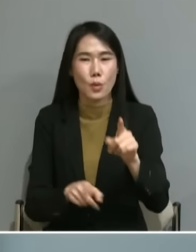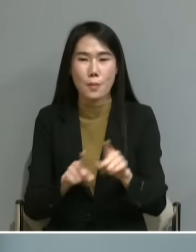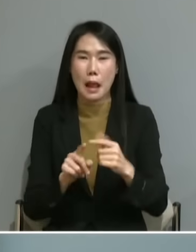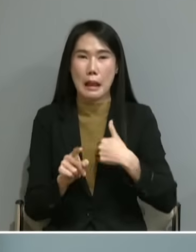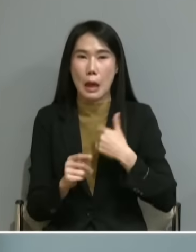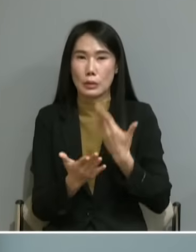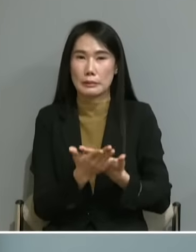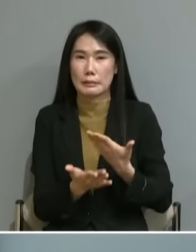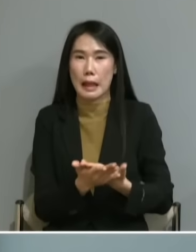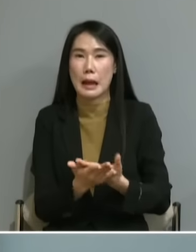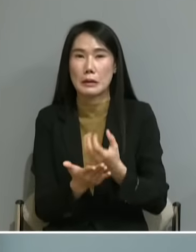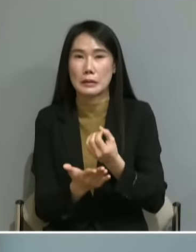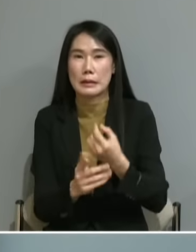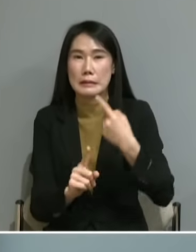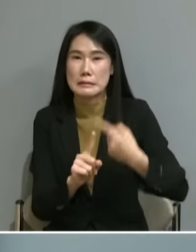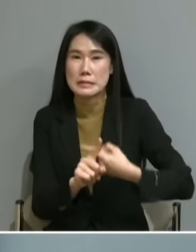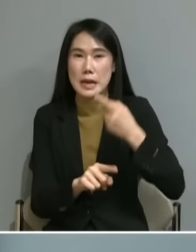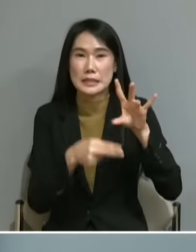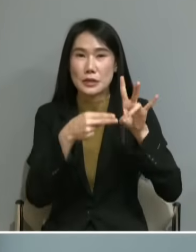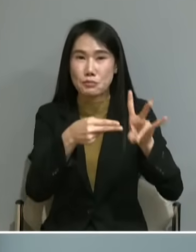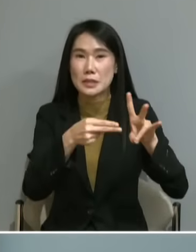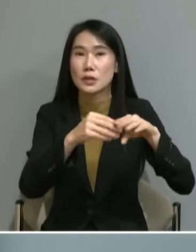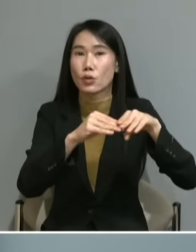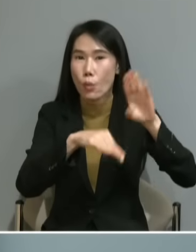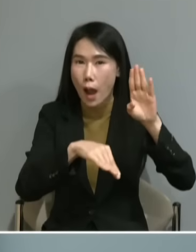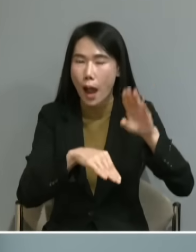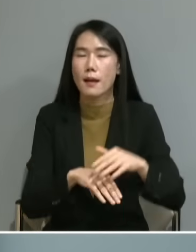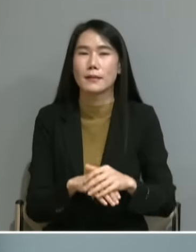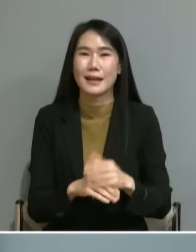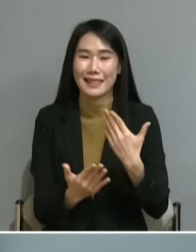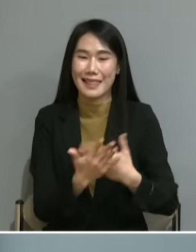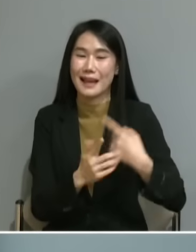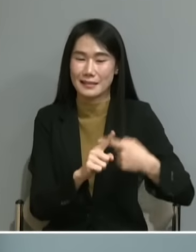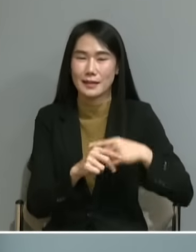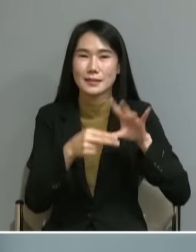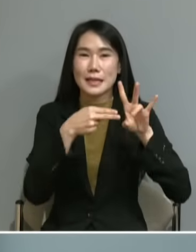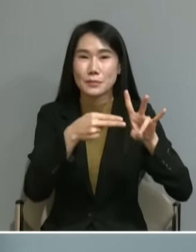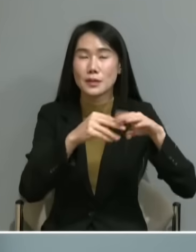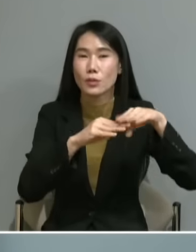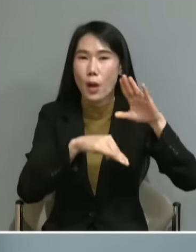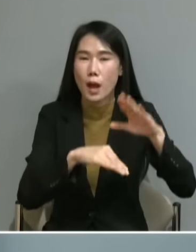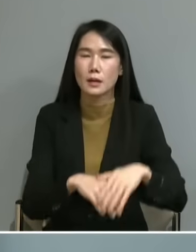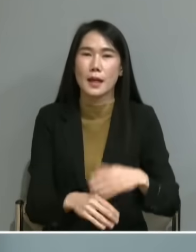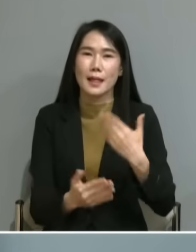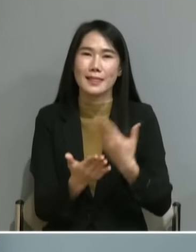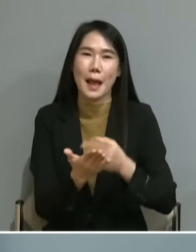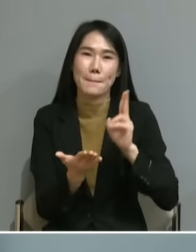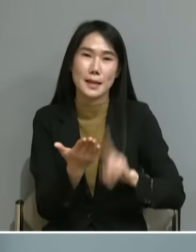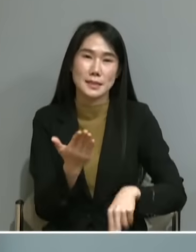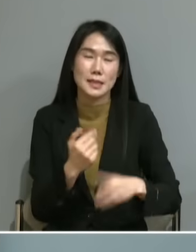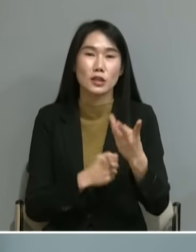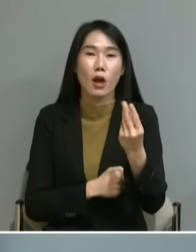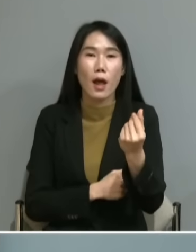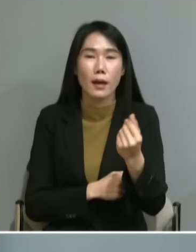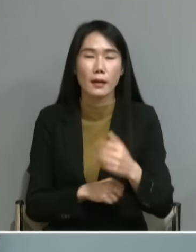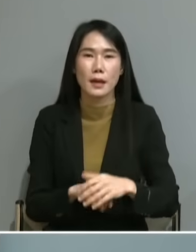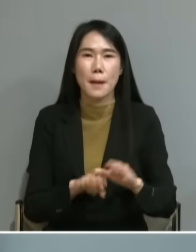นที่มีรายได้ 70,000 บาทขึ้นไปนะครับอยู่ในช่วง 70,000 บาทเนี่ยท่านจะเสียภาษีอยู่ในเรท